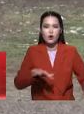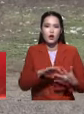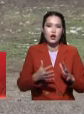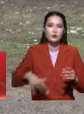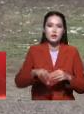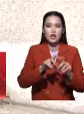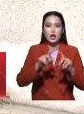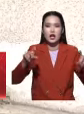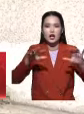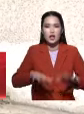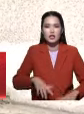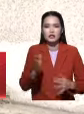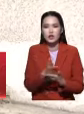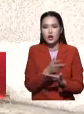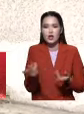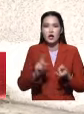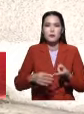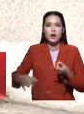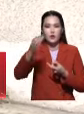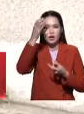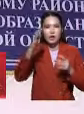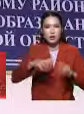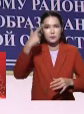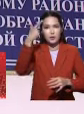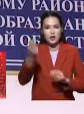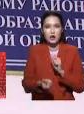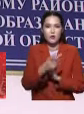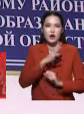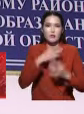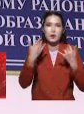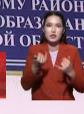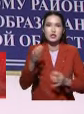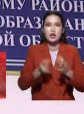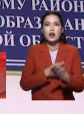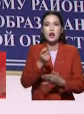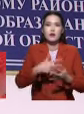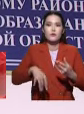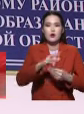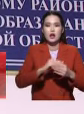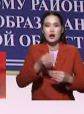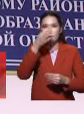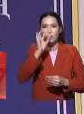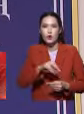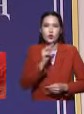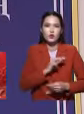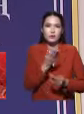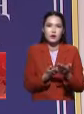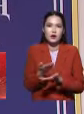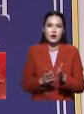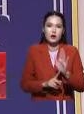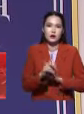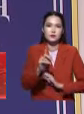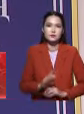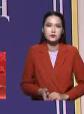мектепке бөлінетіндігінен аудандық білім бөлімі бейхабар болып шықты. Бүгінде бұзақылыққа барған балалармен профилактикалық жұмыстар жүргізілуде.